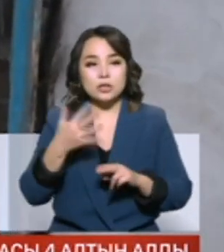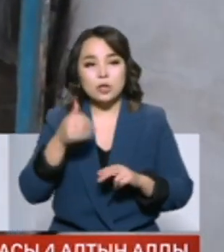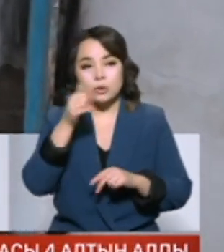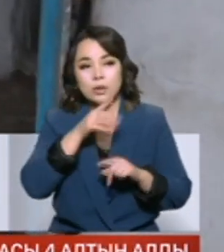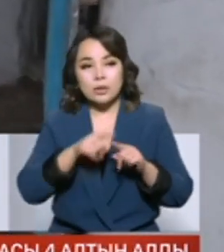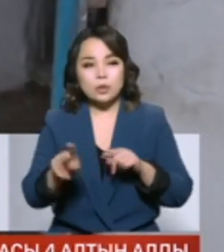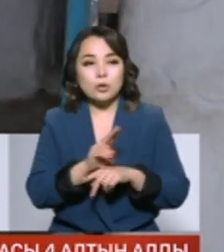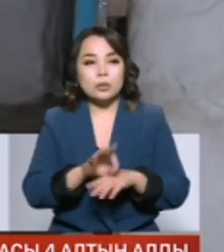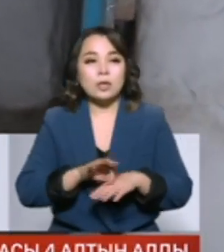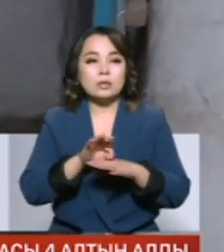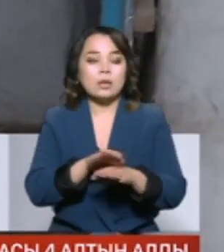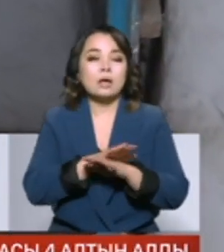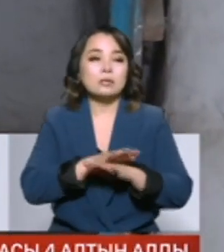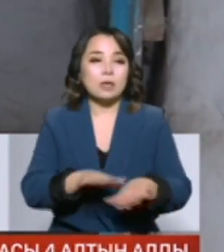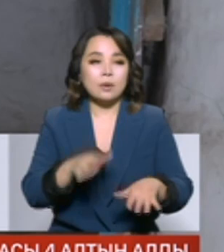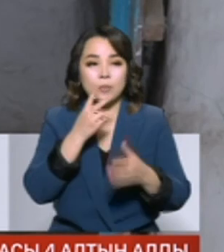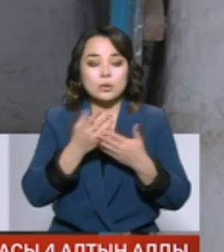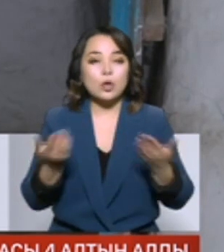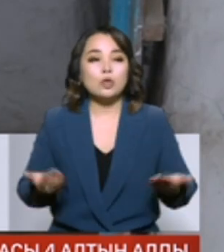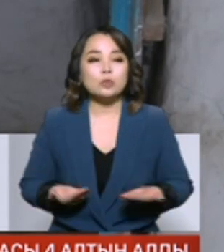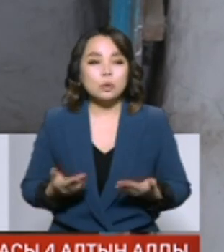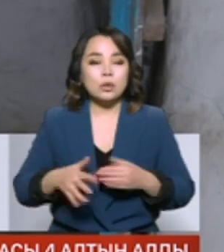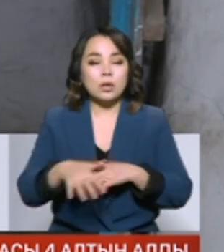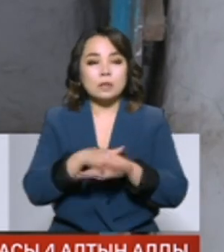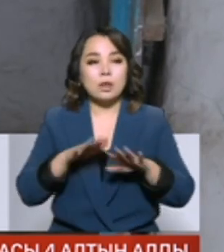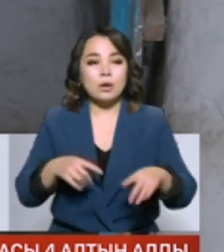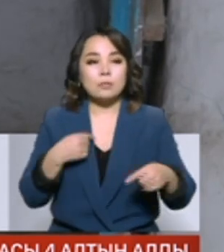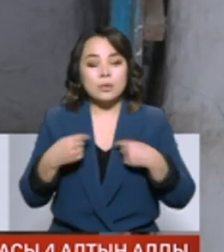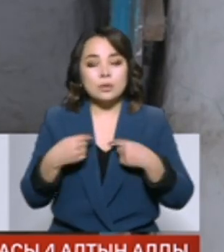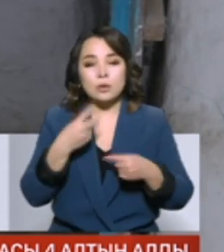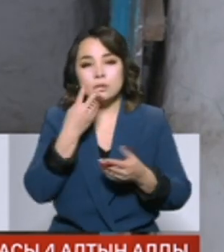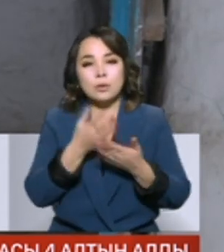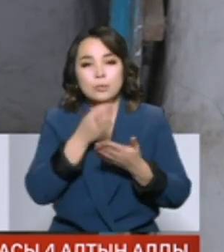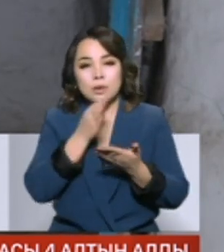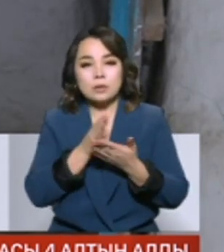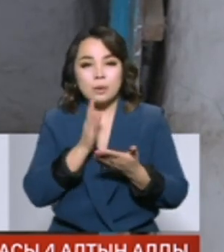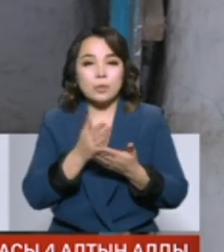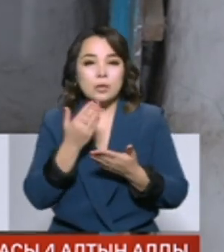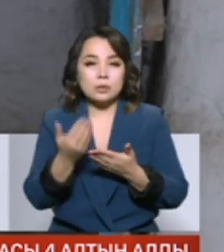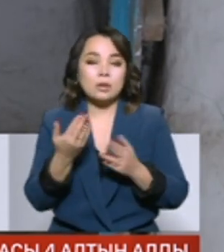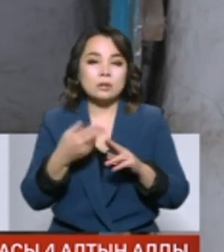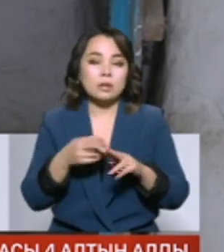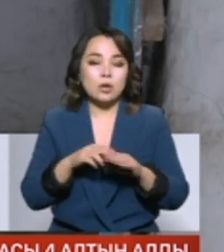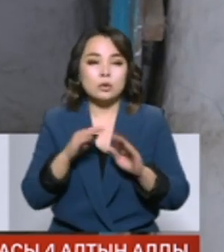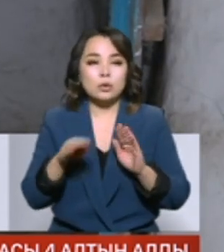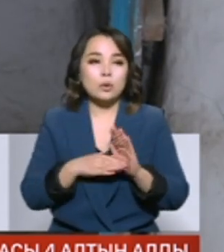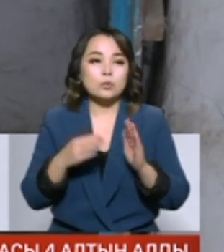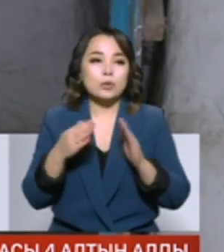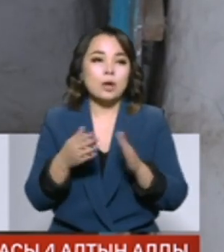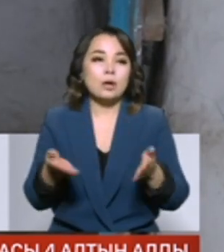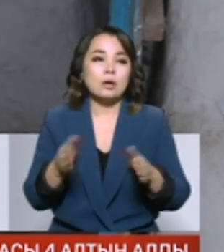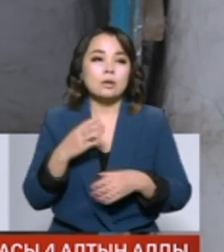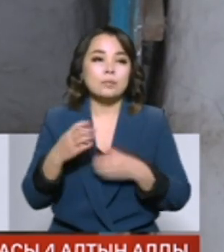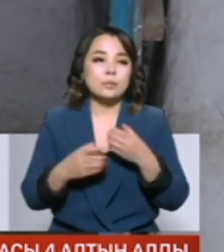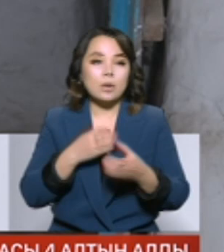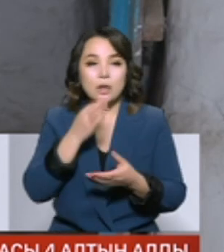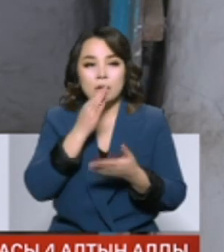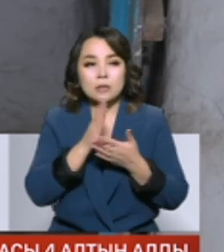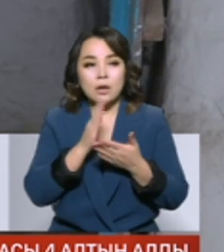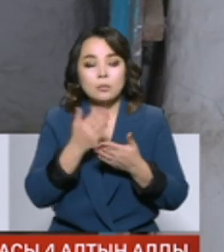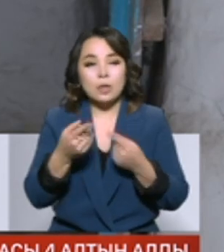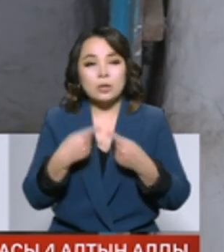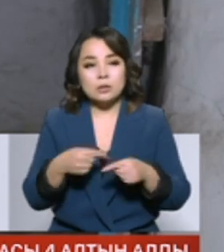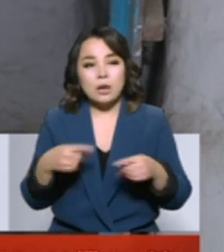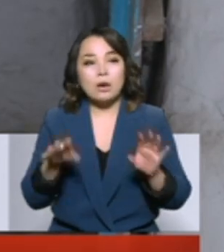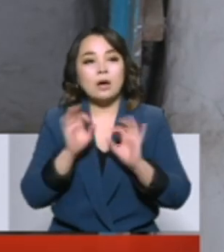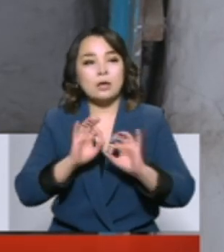бірде-бір жөндеу жұмысын көрмеген тұрғындар өркениеттен әбден ада қалдық деп отыр. Үйіндерің астына қаламыз бе деп үреймен өмір сүруде. Тіпті